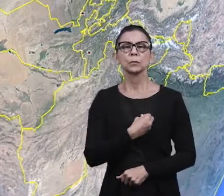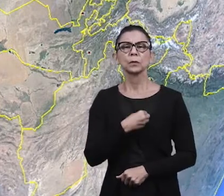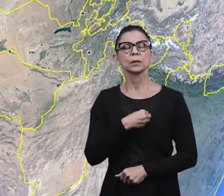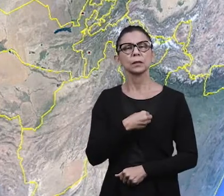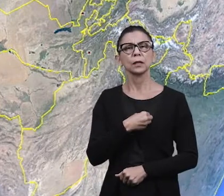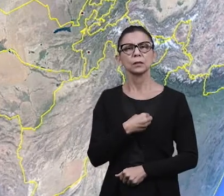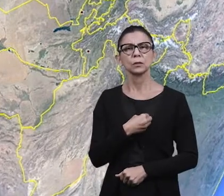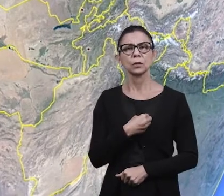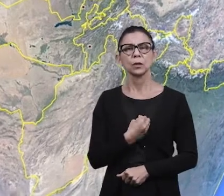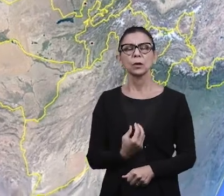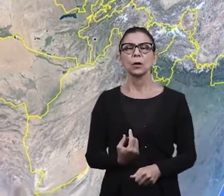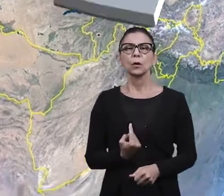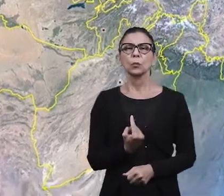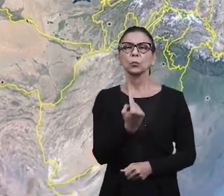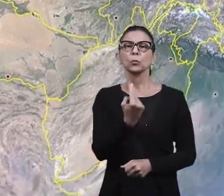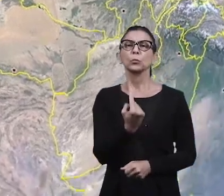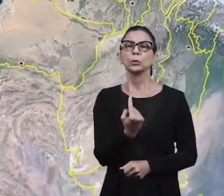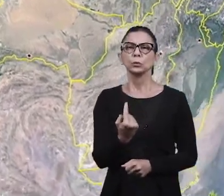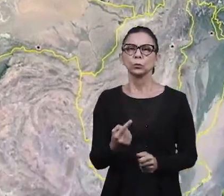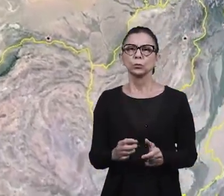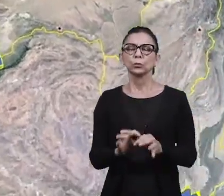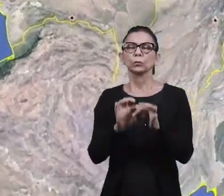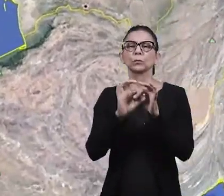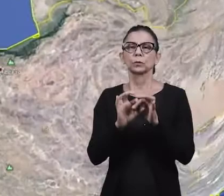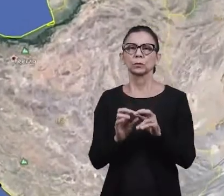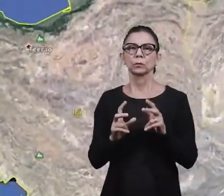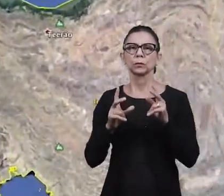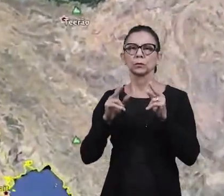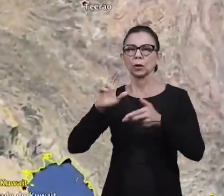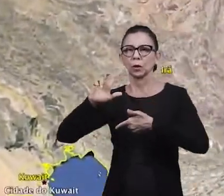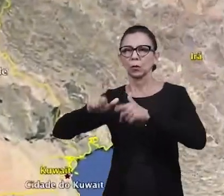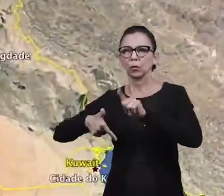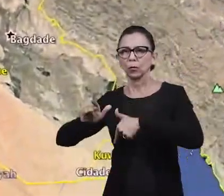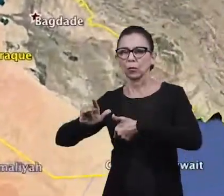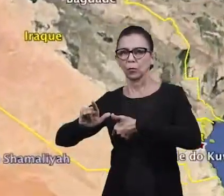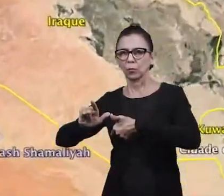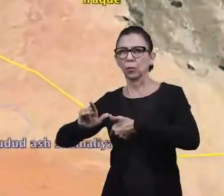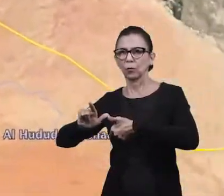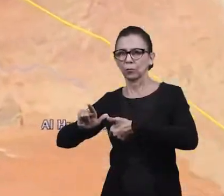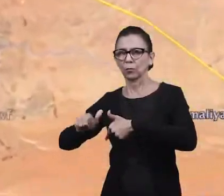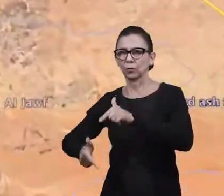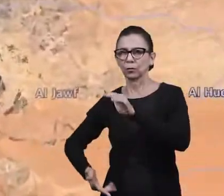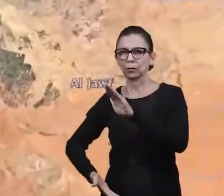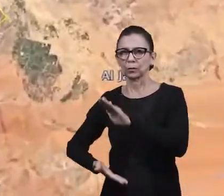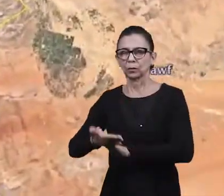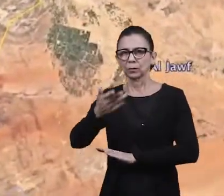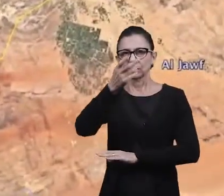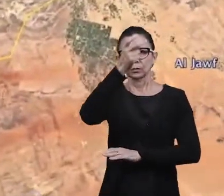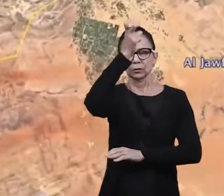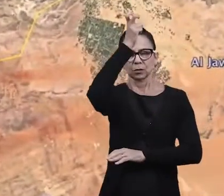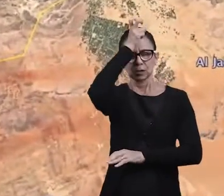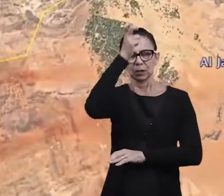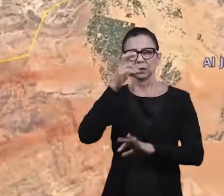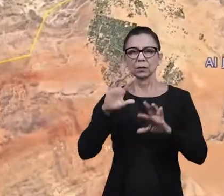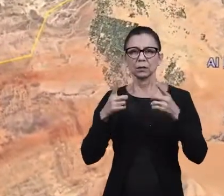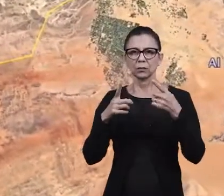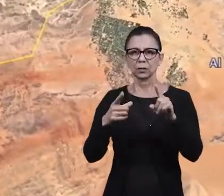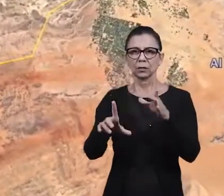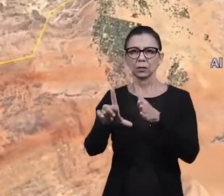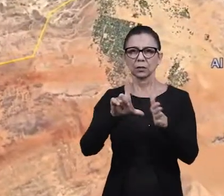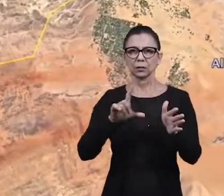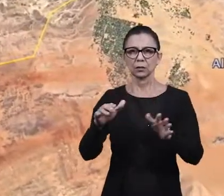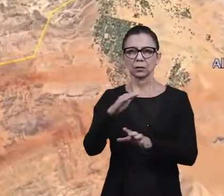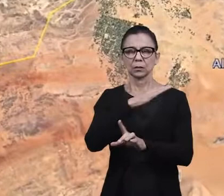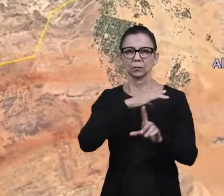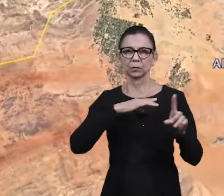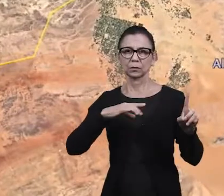vivent un moment d'unité et de communion, comme l'ont vécu les Hébreux à leur sortie d'Égypte et les disciples avec le Seigneur